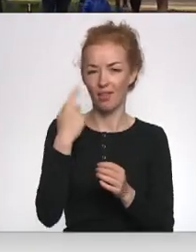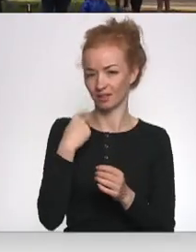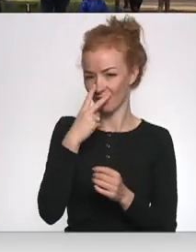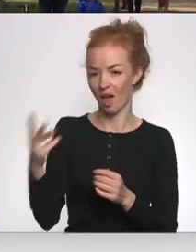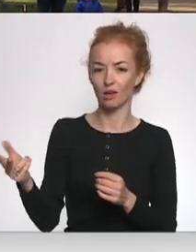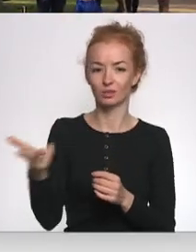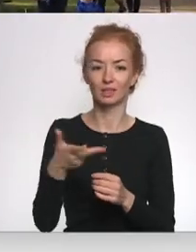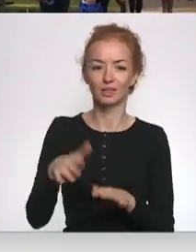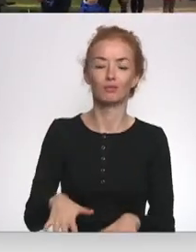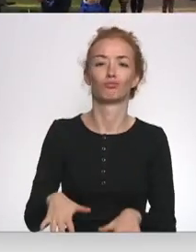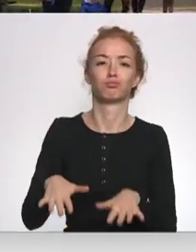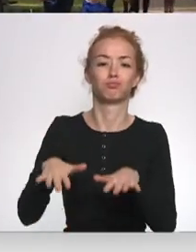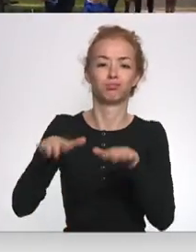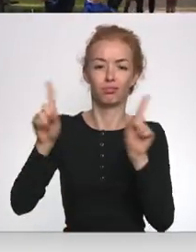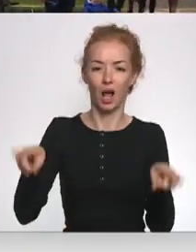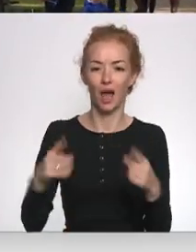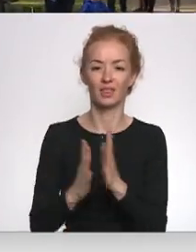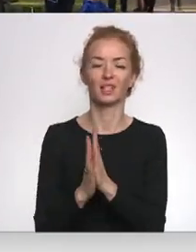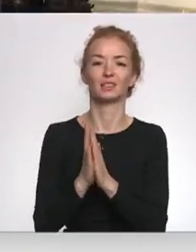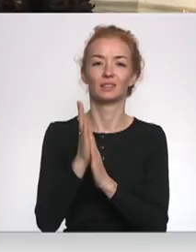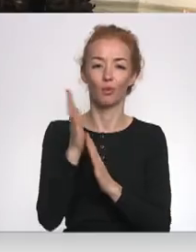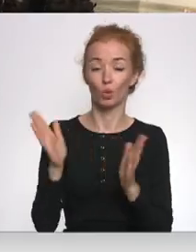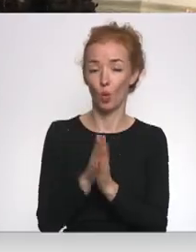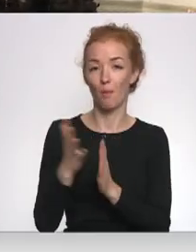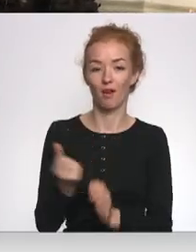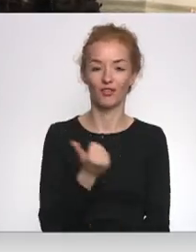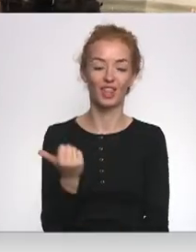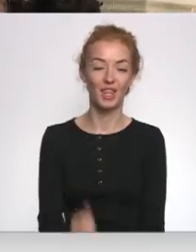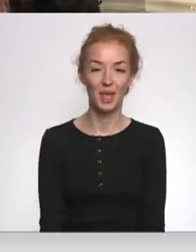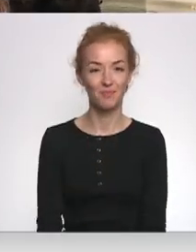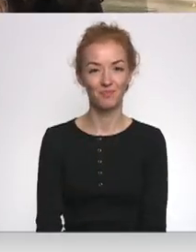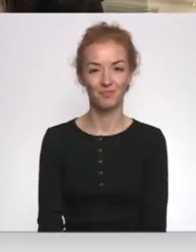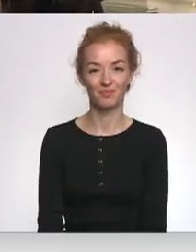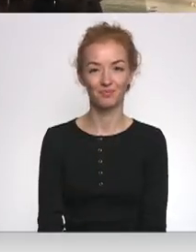aug, palīdzēt attīstīties un būt kopā ar viņiem.